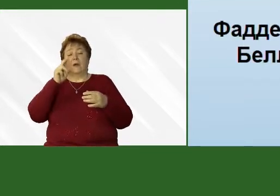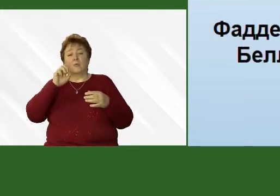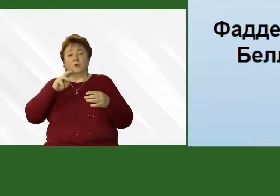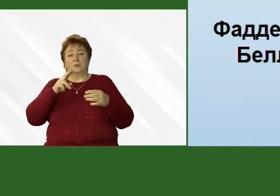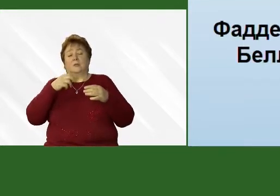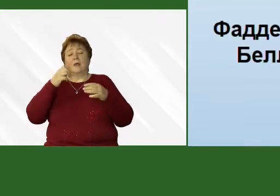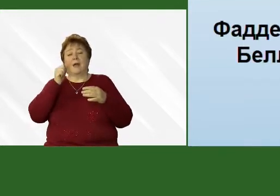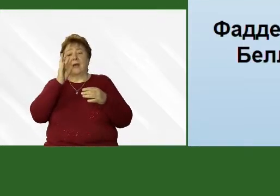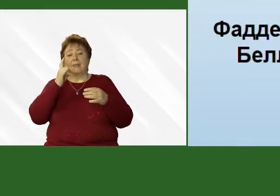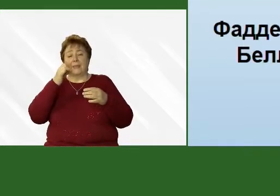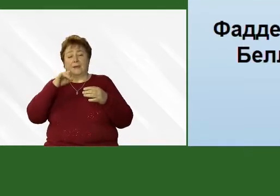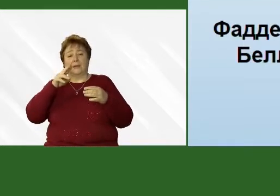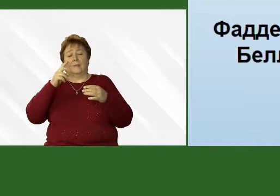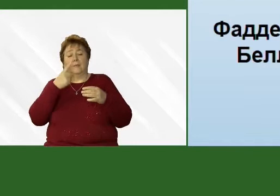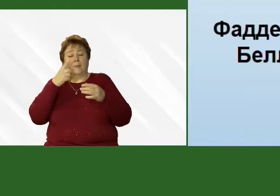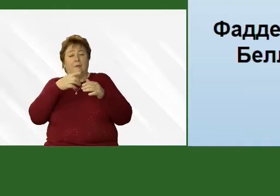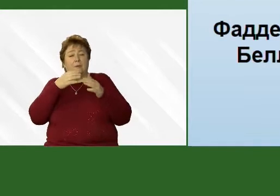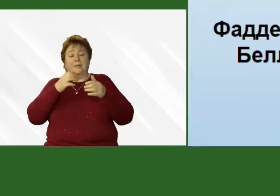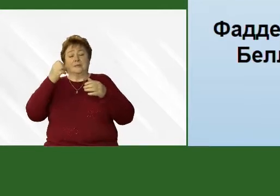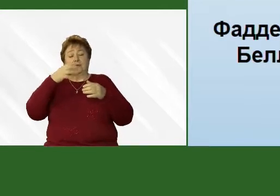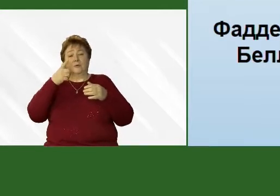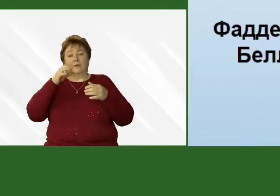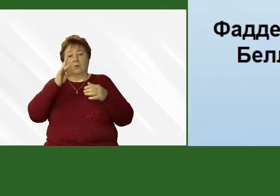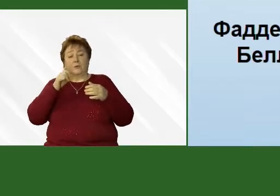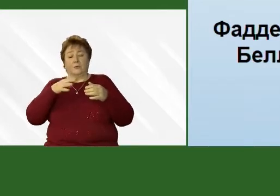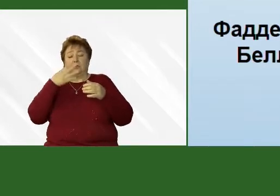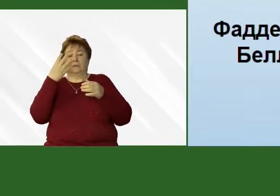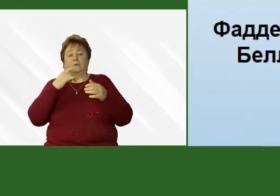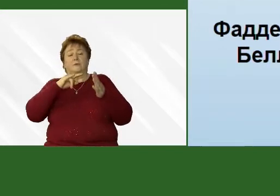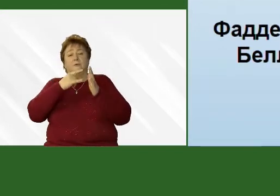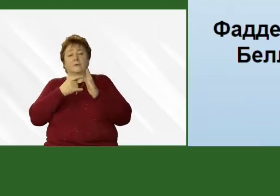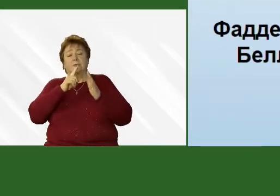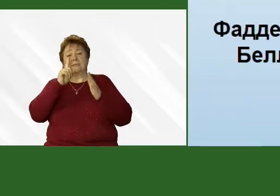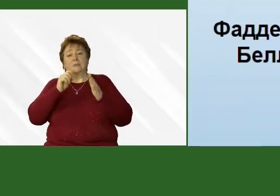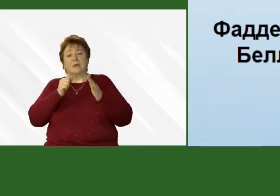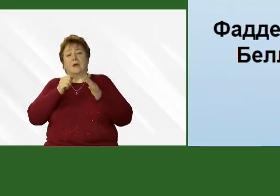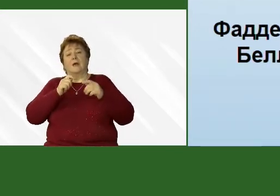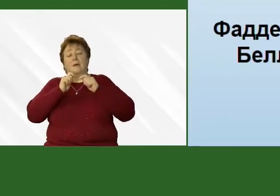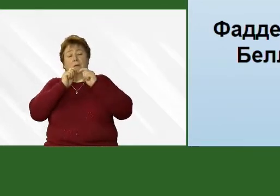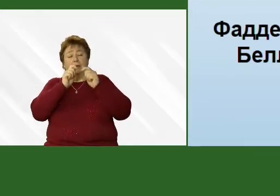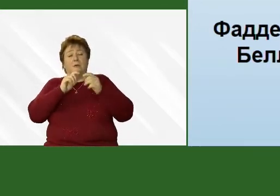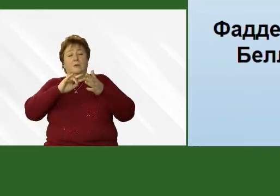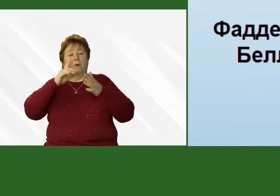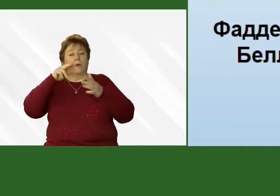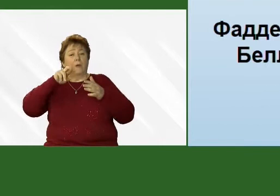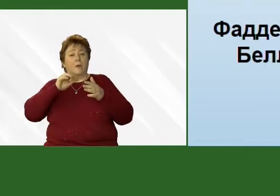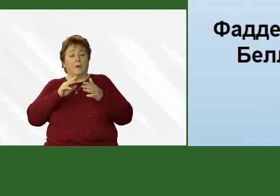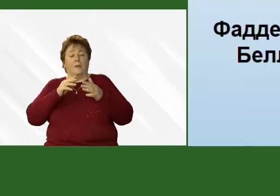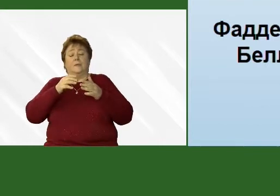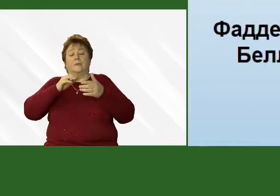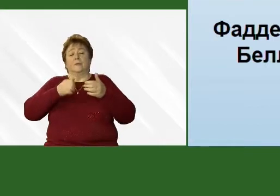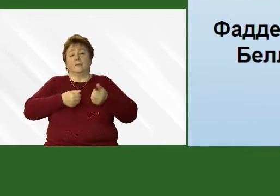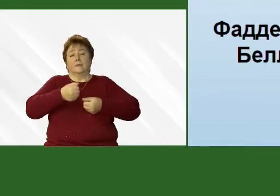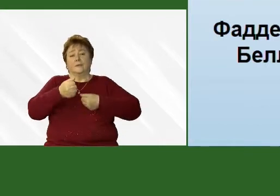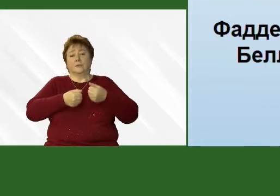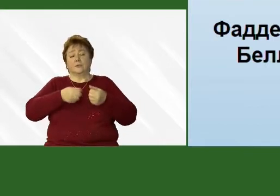Андрея Первозванного и святого Георгия 4 класса за выслугу лет, командующий Черноморским флотом